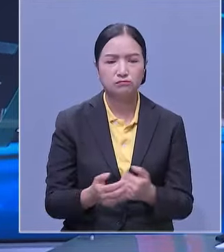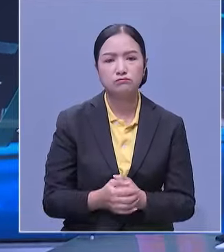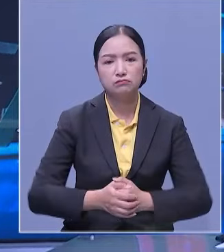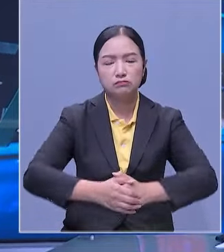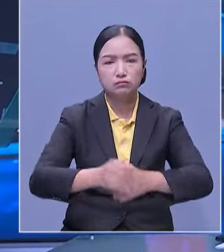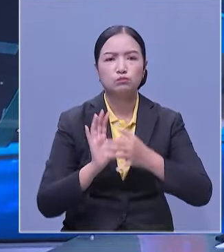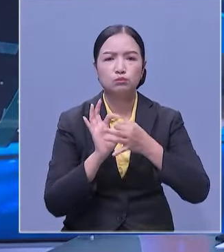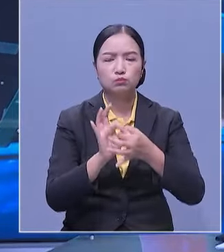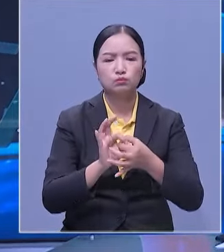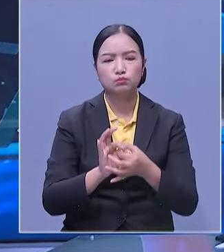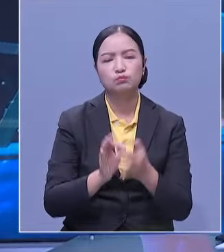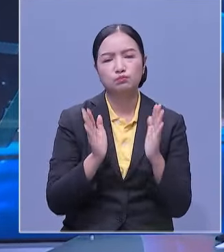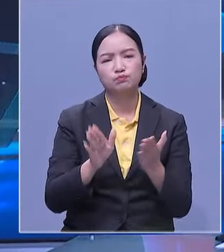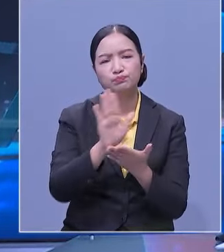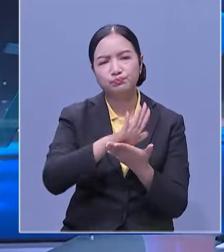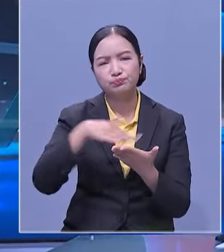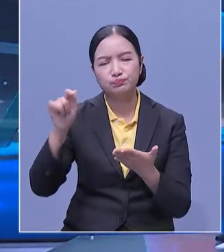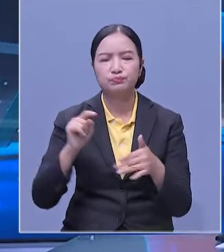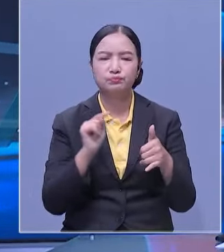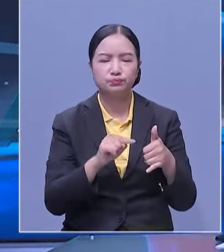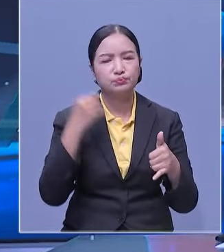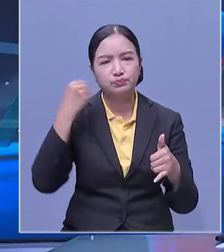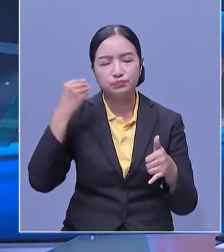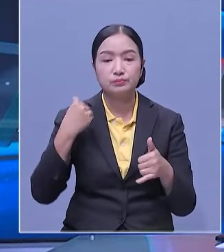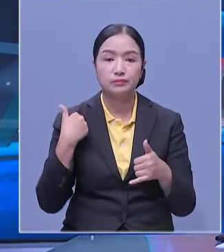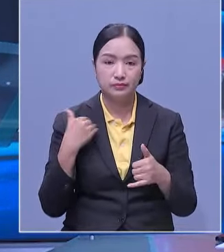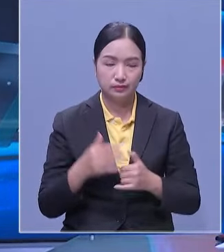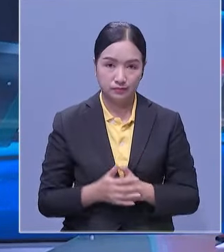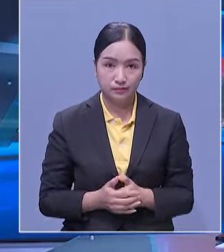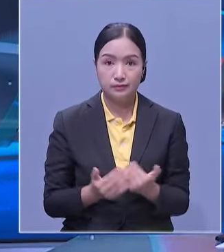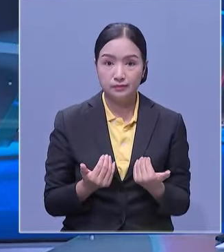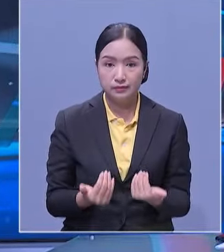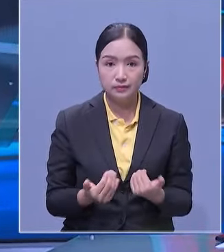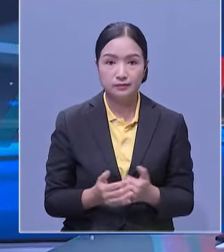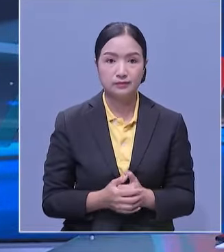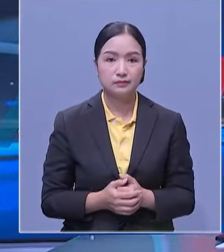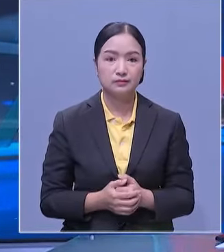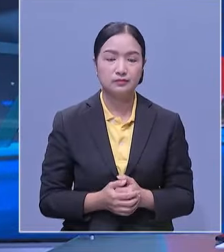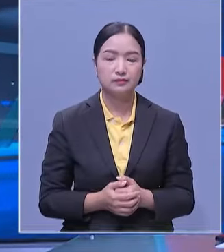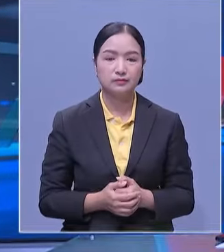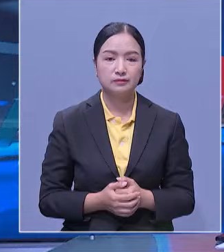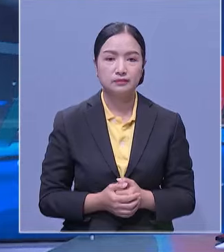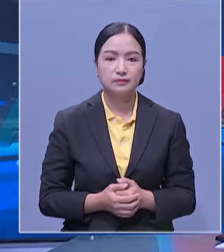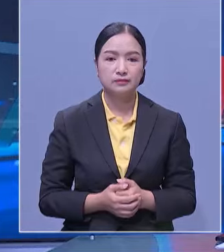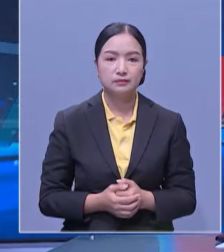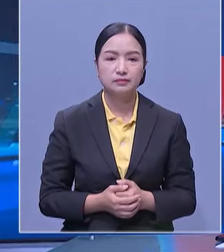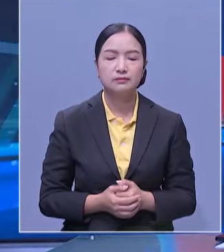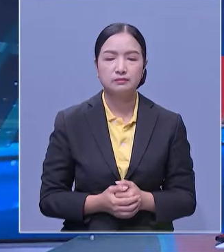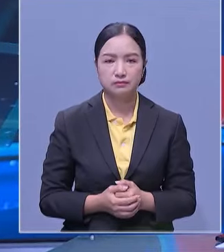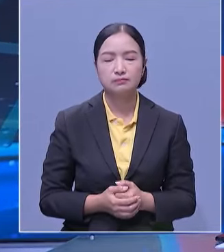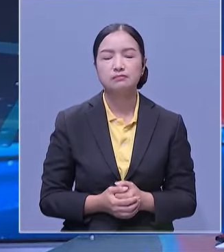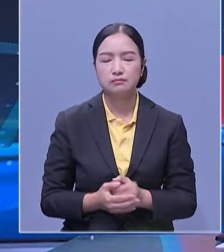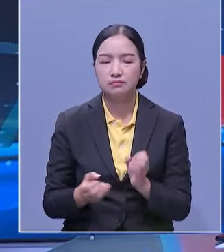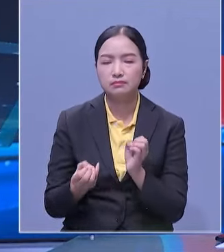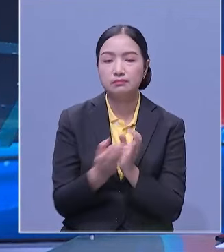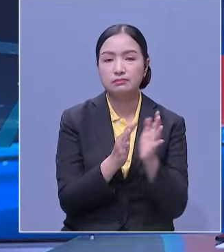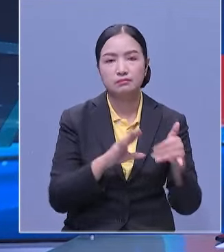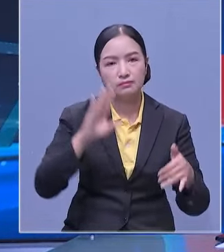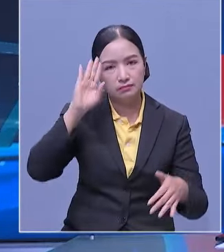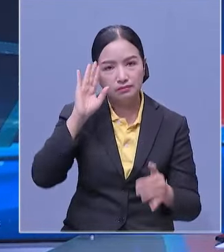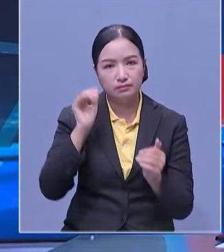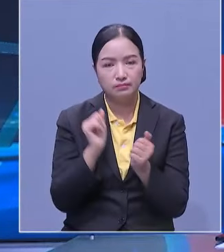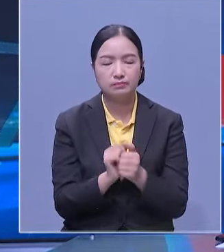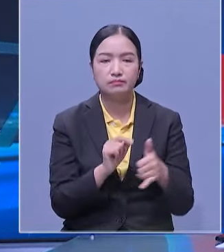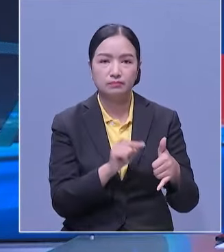เกี่ยวกับชาวต่างชาติมาเรื่อยๆเรียกได้ว่าไม่แผวนะคะและเหตุการณ์ล่าสุดเนี่ยเป็นเหตุการณ์ทำร้ายร่างกายตำรวจด้วยคือมีดาบ